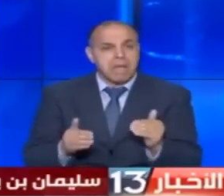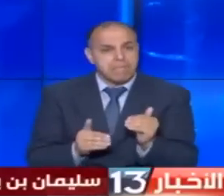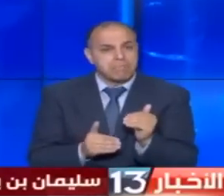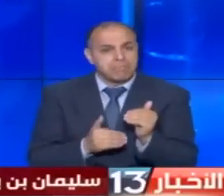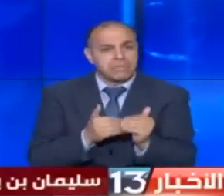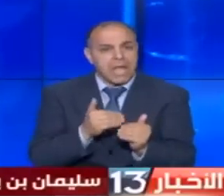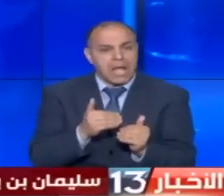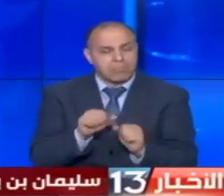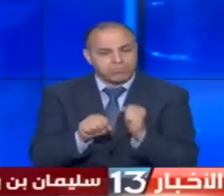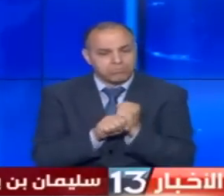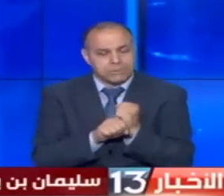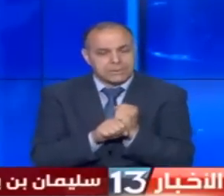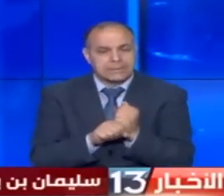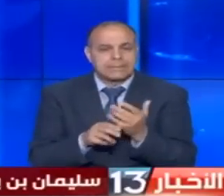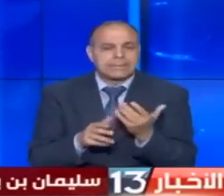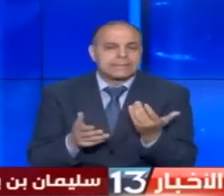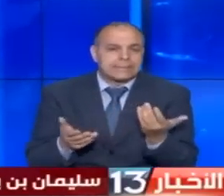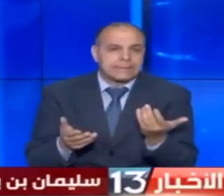لكن